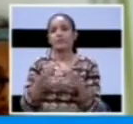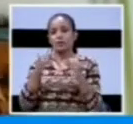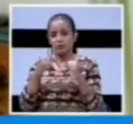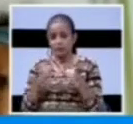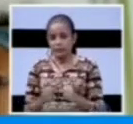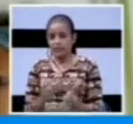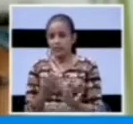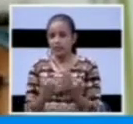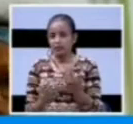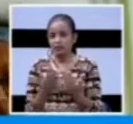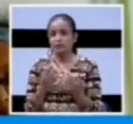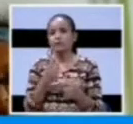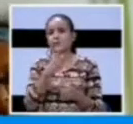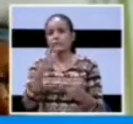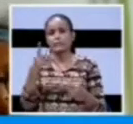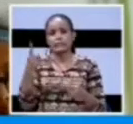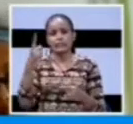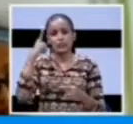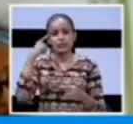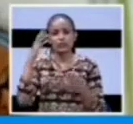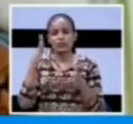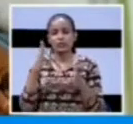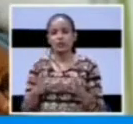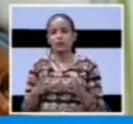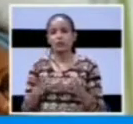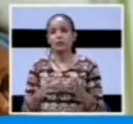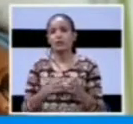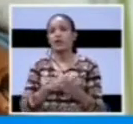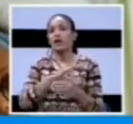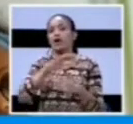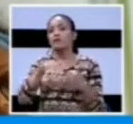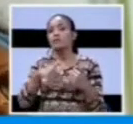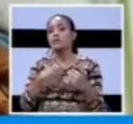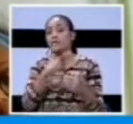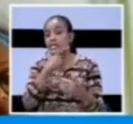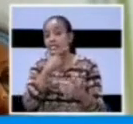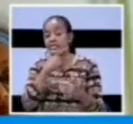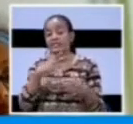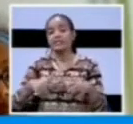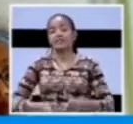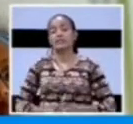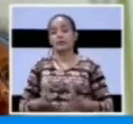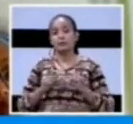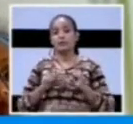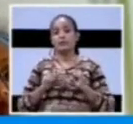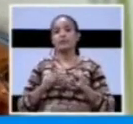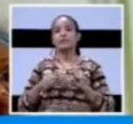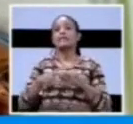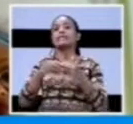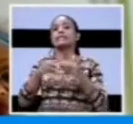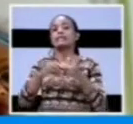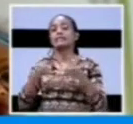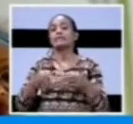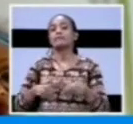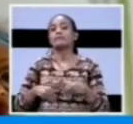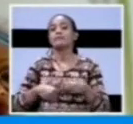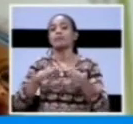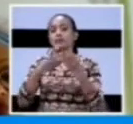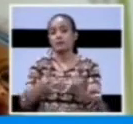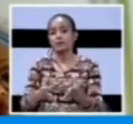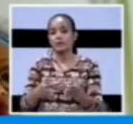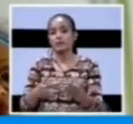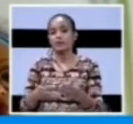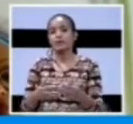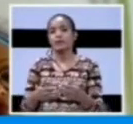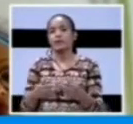ብዝተኻልና መጠን ሕድሕድ ትግራዋይ ኣብ ሙሉእ ዩናይትድ ኪንግደም ዝነብር ገንዘብ ከዋፅእ ካብ ሕዚ